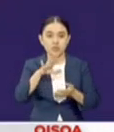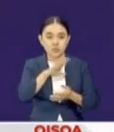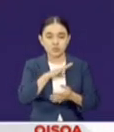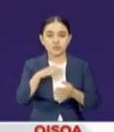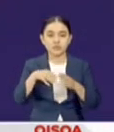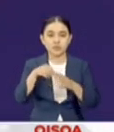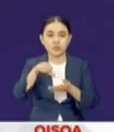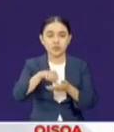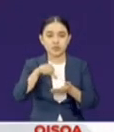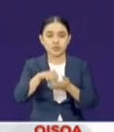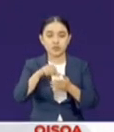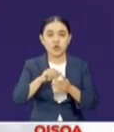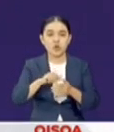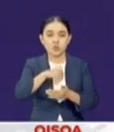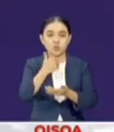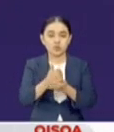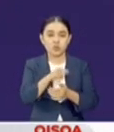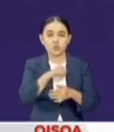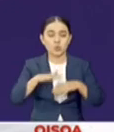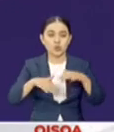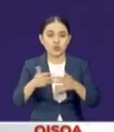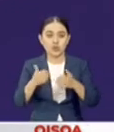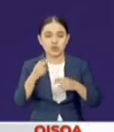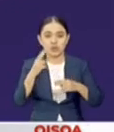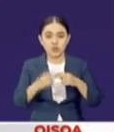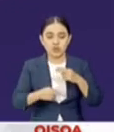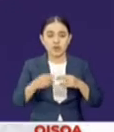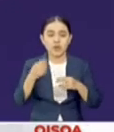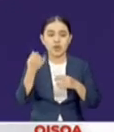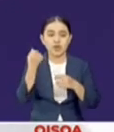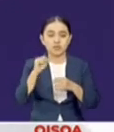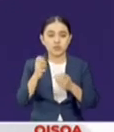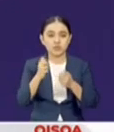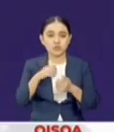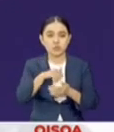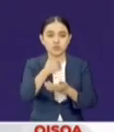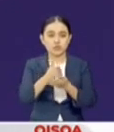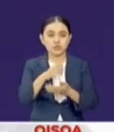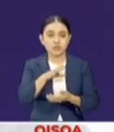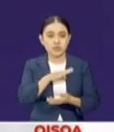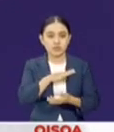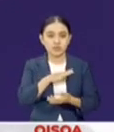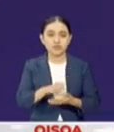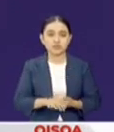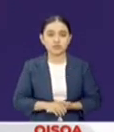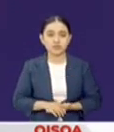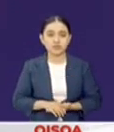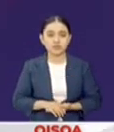jamoamiz a'zosi yaqqol ustunlikni o'z qo'liga olib, yakunda raqibini mag'lub etgan holda shohsupaga ko'tarildi.